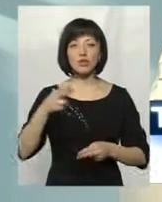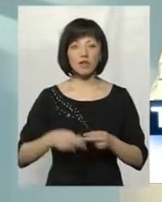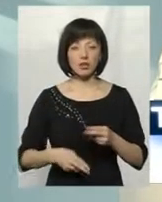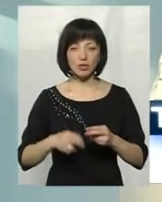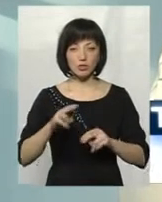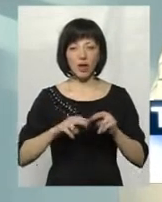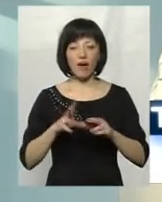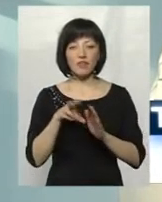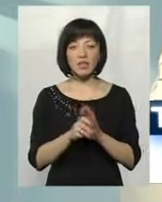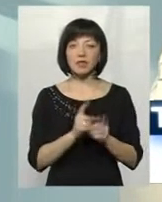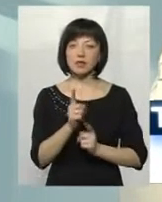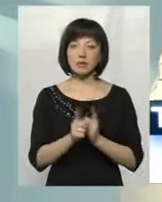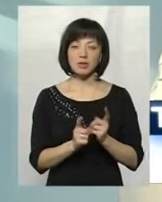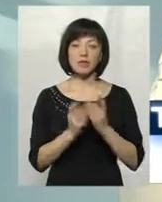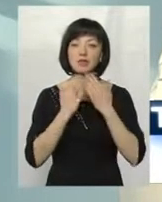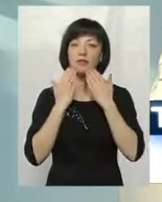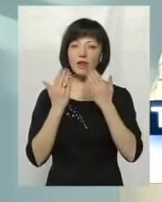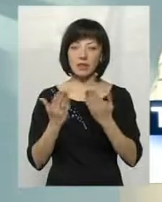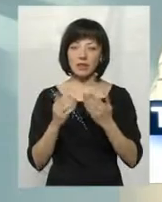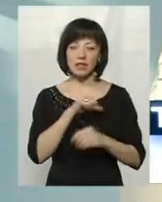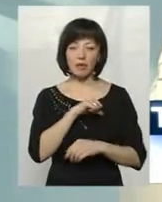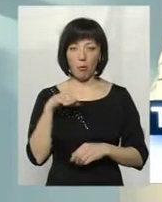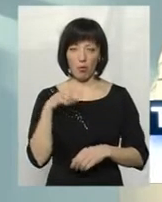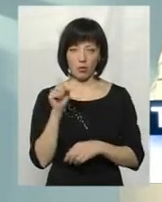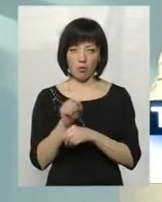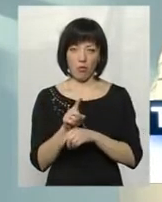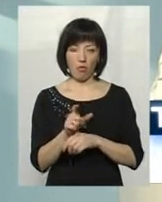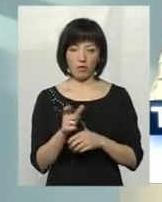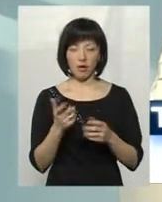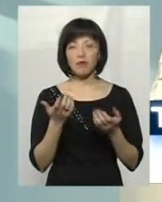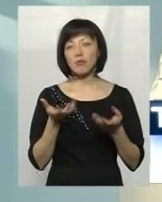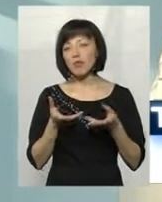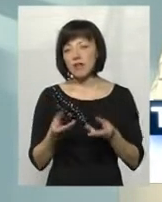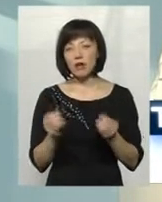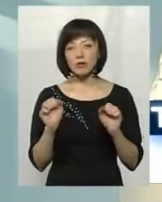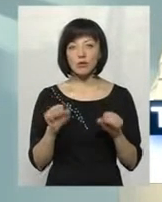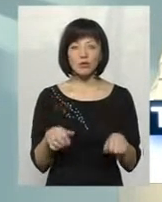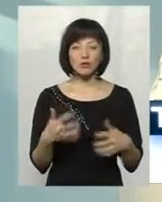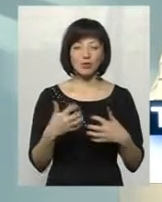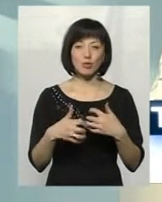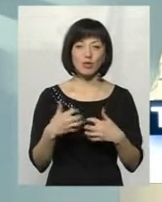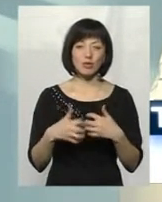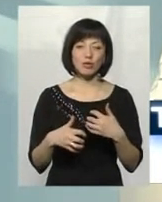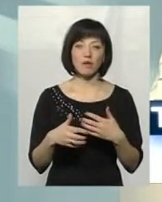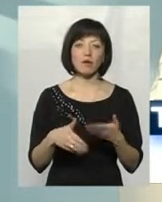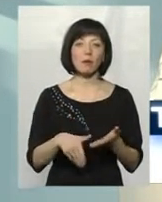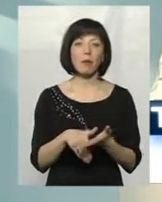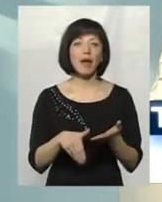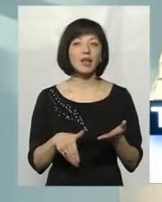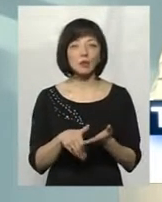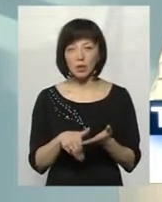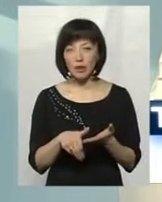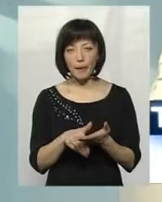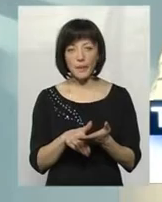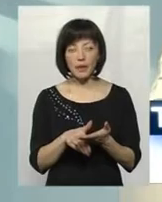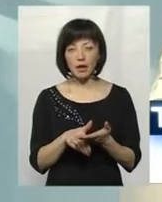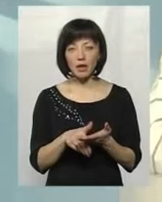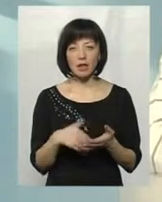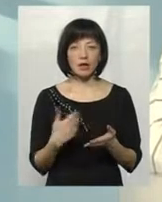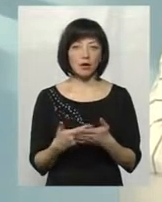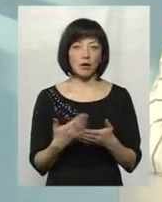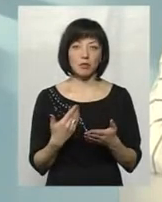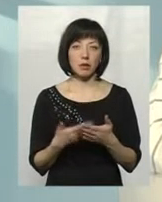можна лише за зверненням замовника. Впливати можна якимись опосередкованими методами, ну,